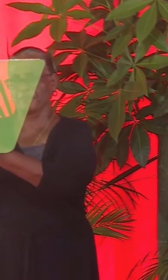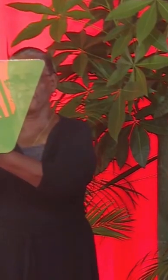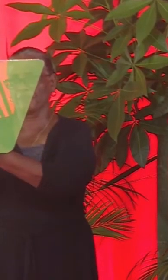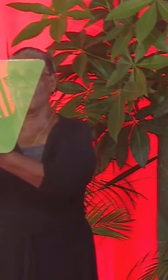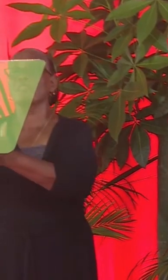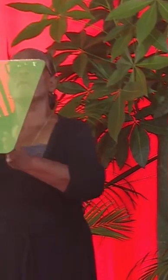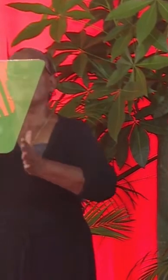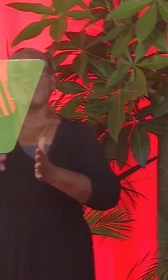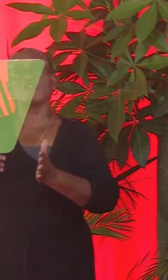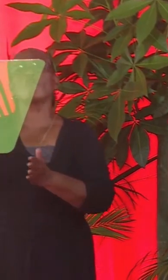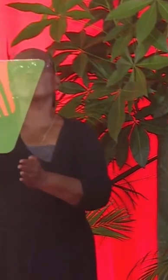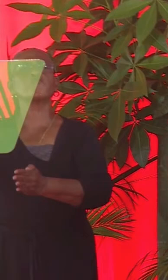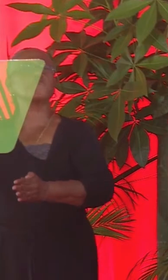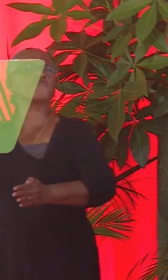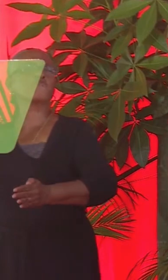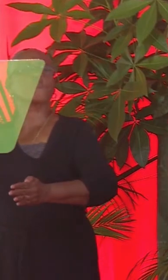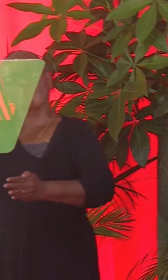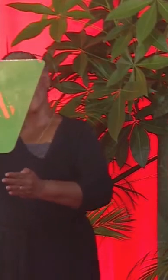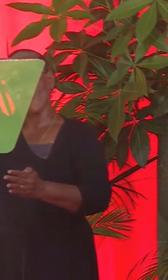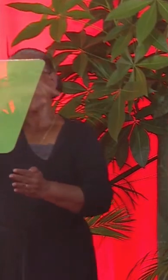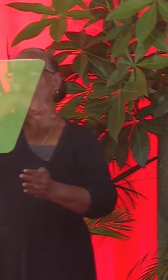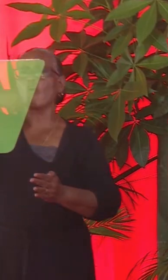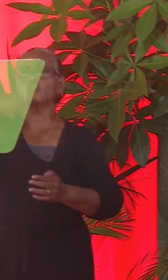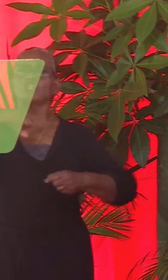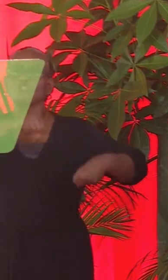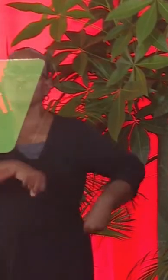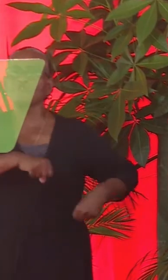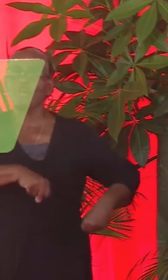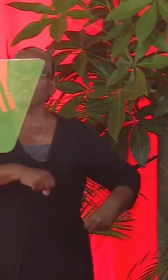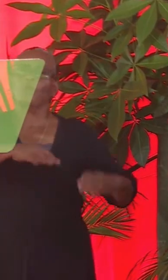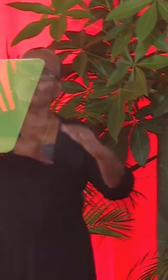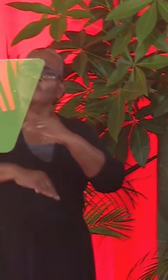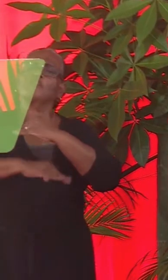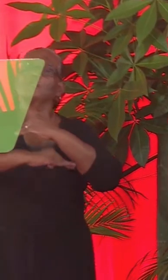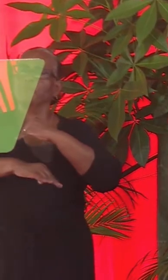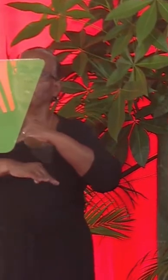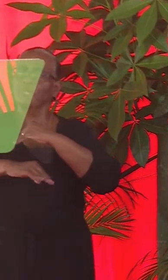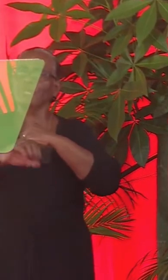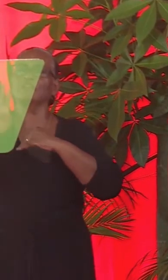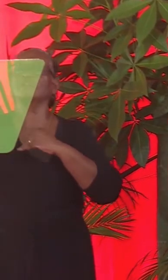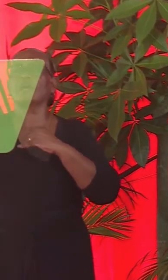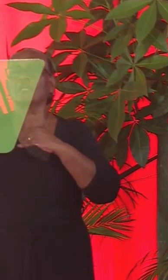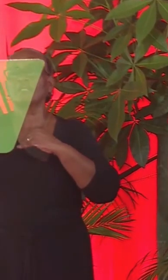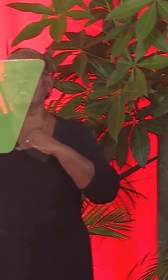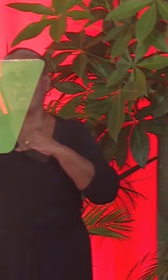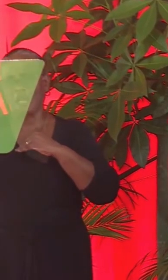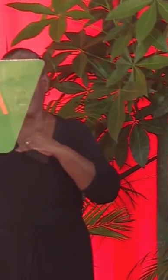Van de voorouders van de Maron-achterban van de ABOP weten wij